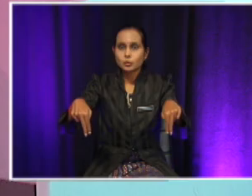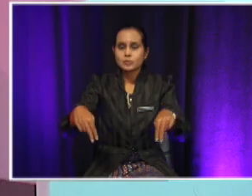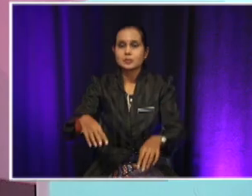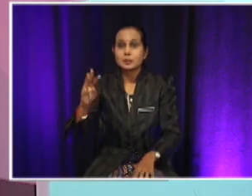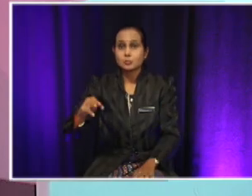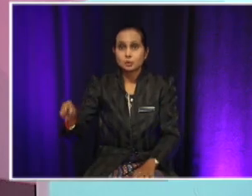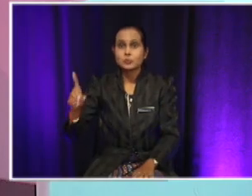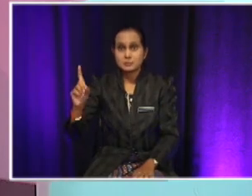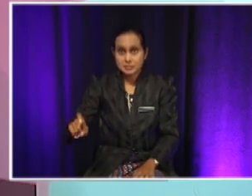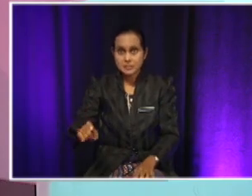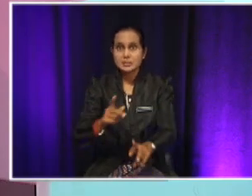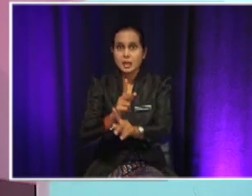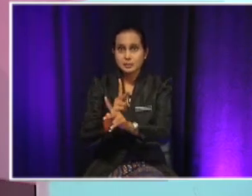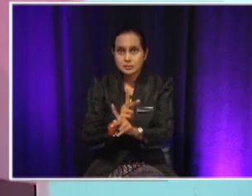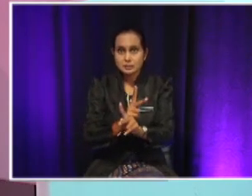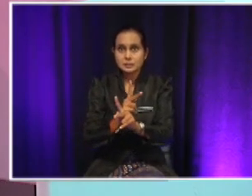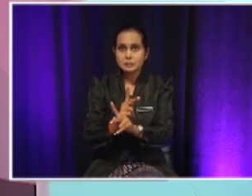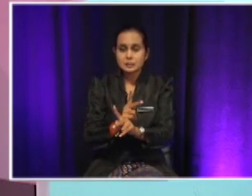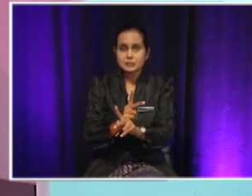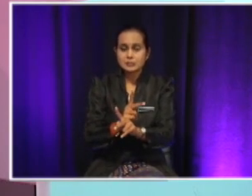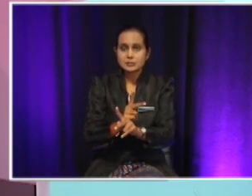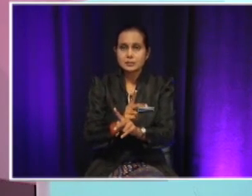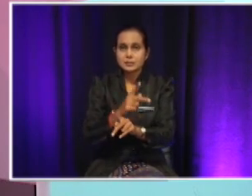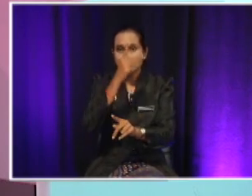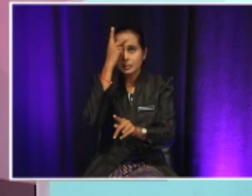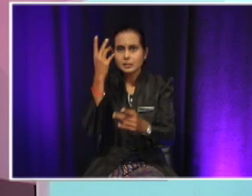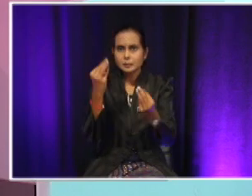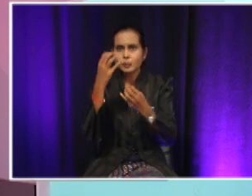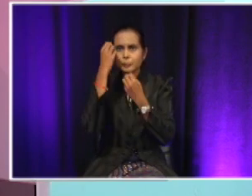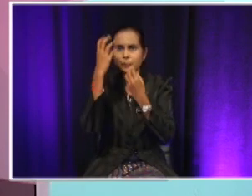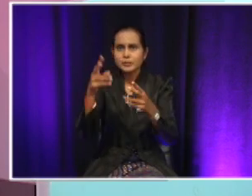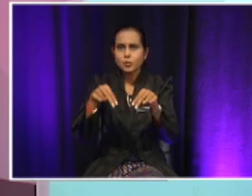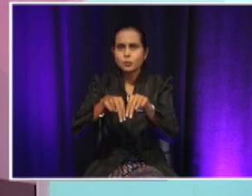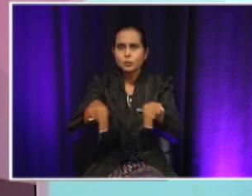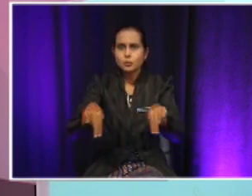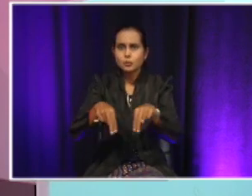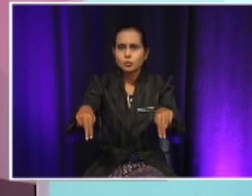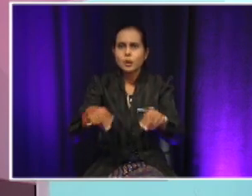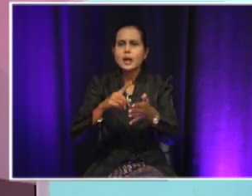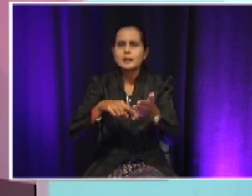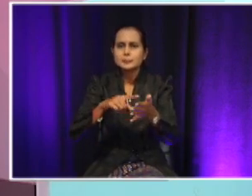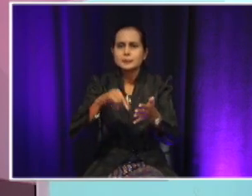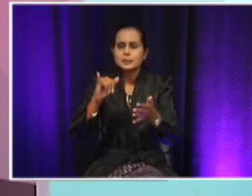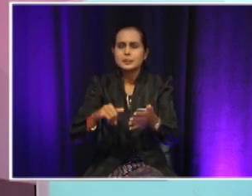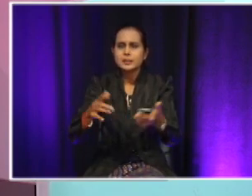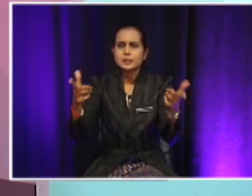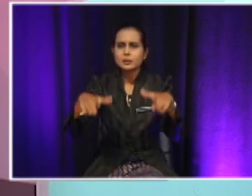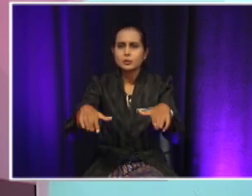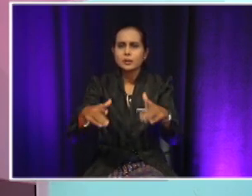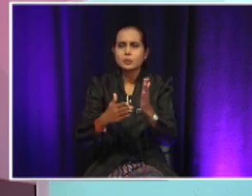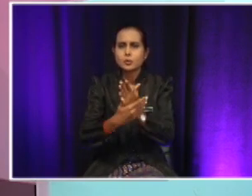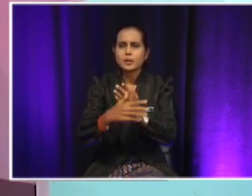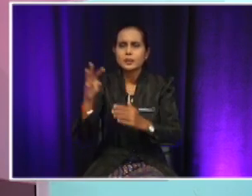murid-murid kena berhati-hati. Okey, sebab nak nyatakan pengukuran. Pengukuran apakah yang dilakukan oleh meter A dan meter B?